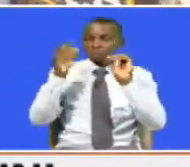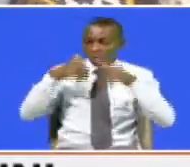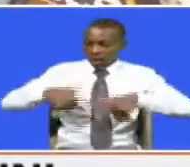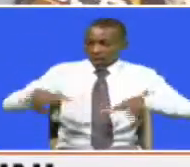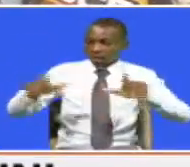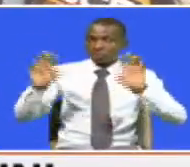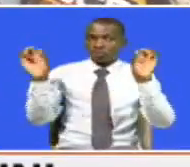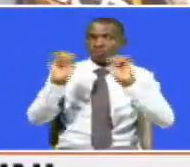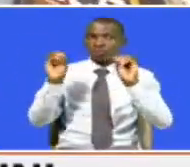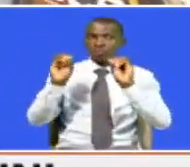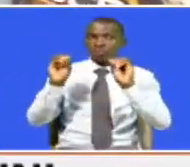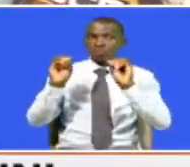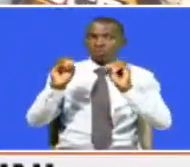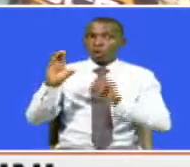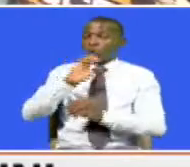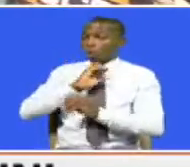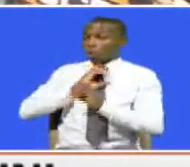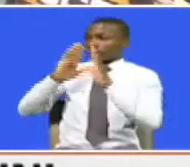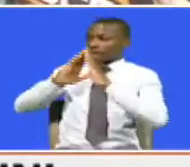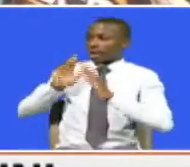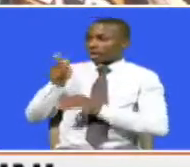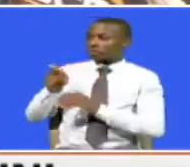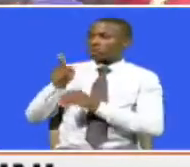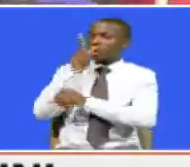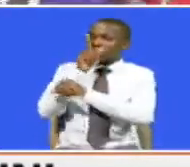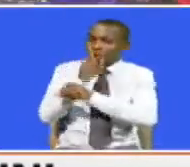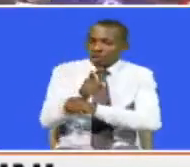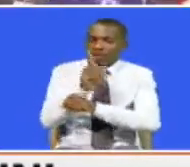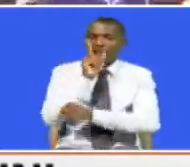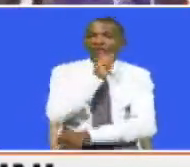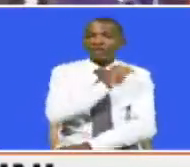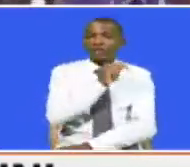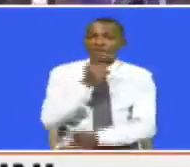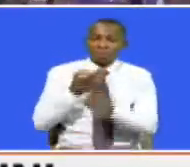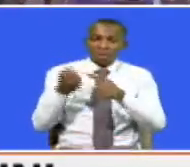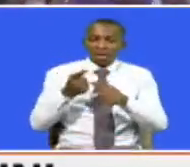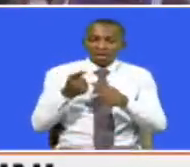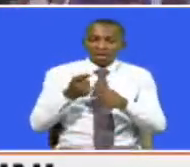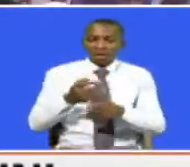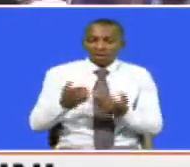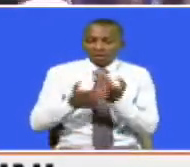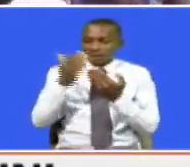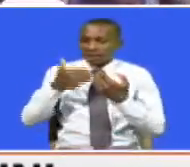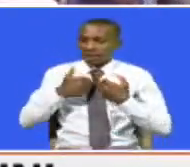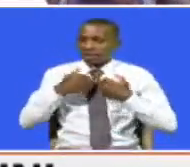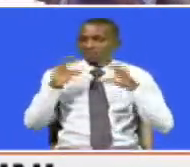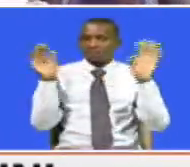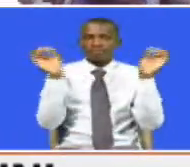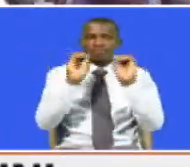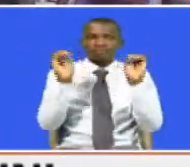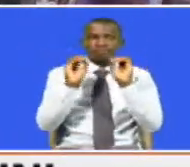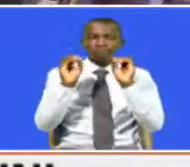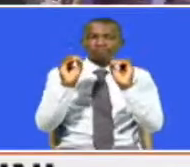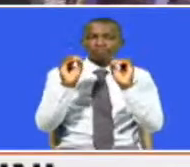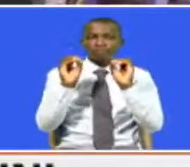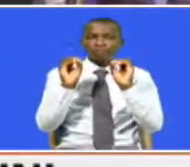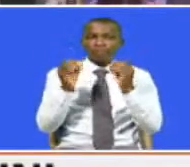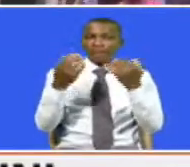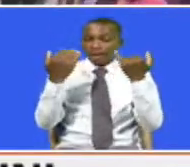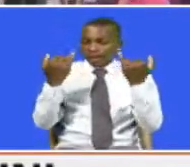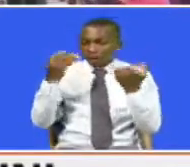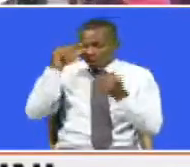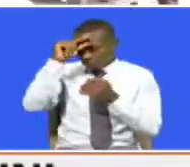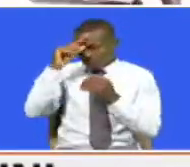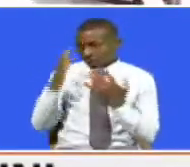hilo alionywa kutoendelea na ujenzi huo ila akaendelea bila kujali. Sasa gavana wa Kiambu